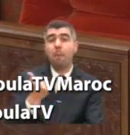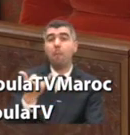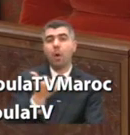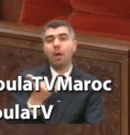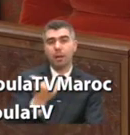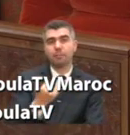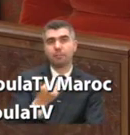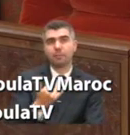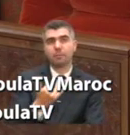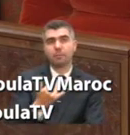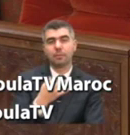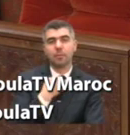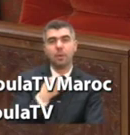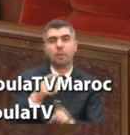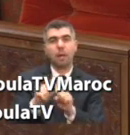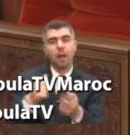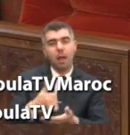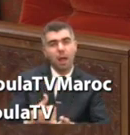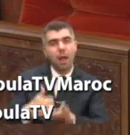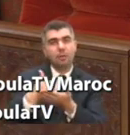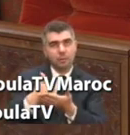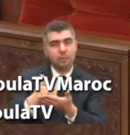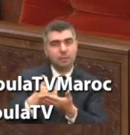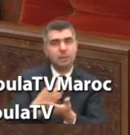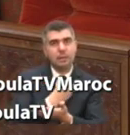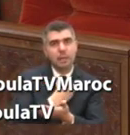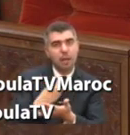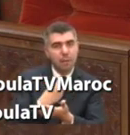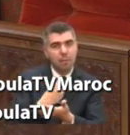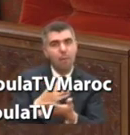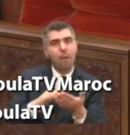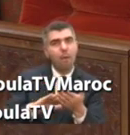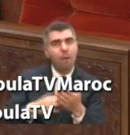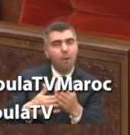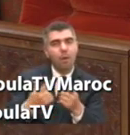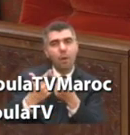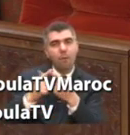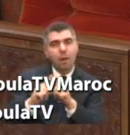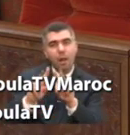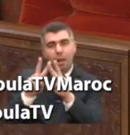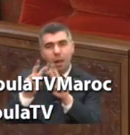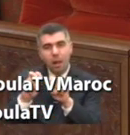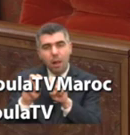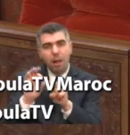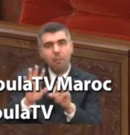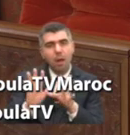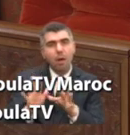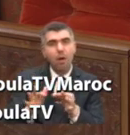لنا فيما يتعلق بتمويل المنظومة الصحية. المنظومة الصحية ما تجيش لقدام إلا ما شفناش ولقيناش